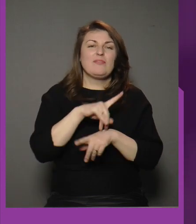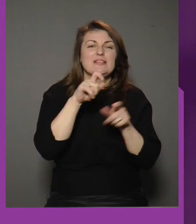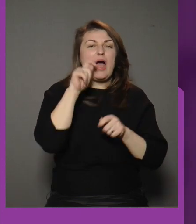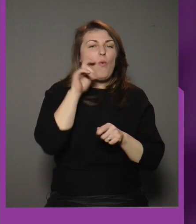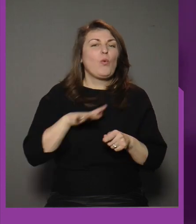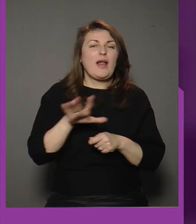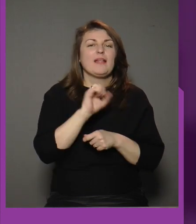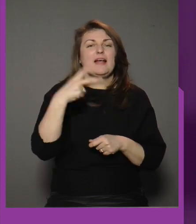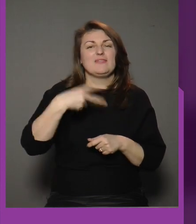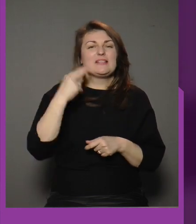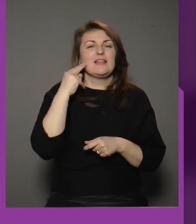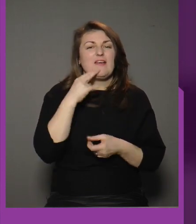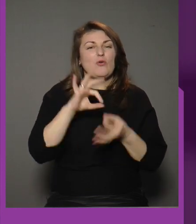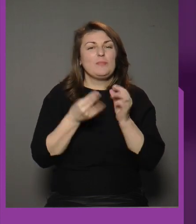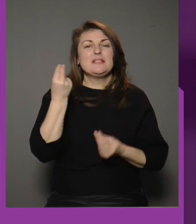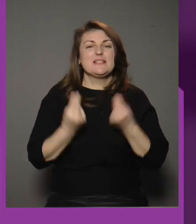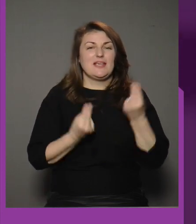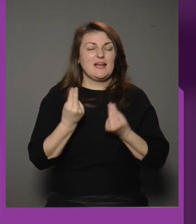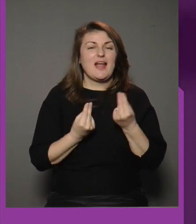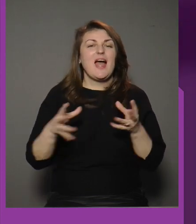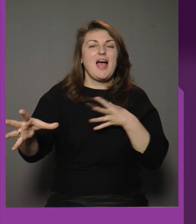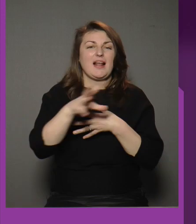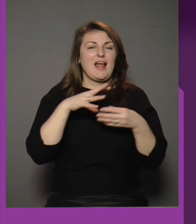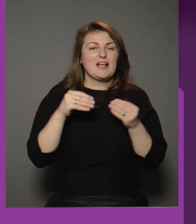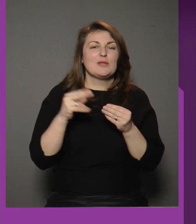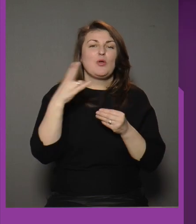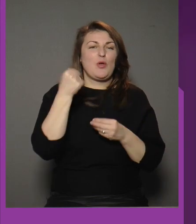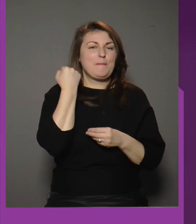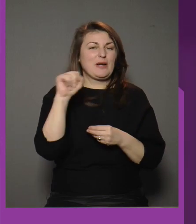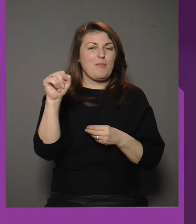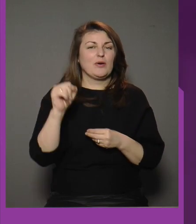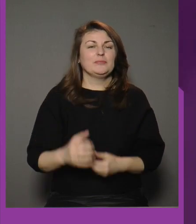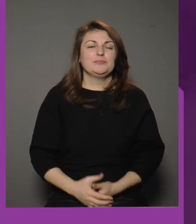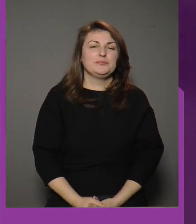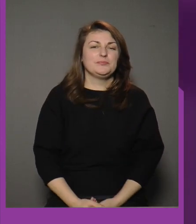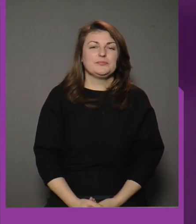на 20-х дефлімпійських іграх разом до перемоги.